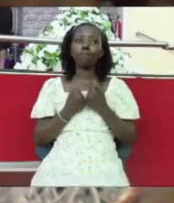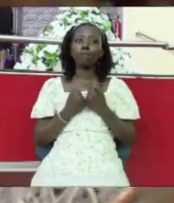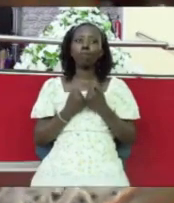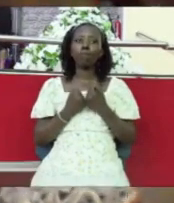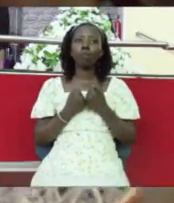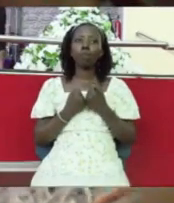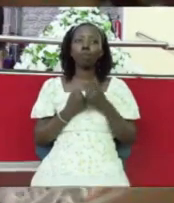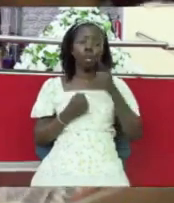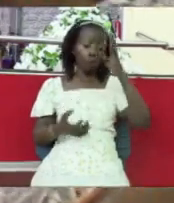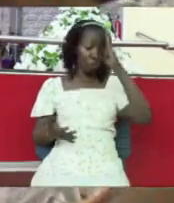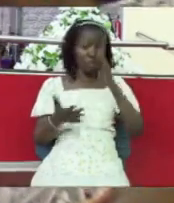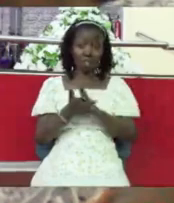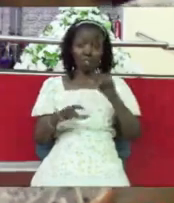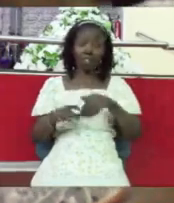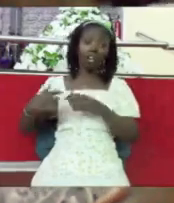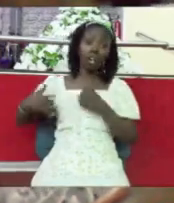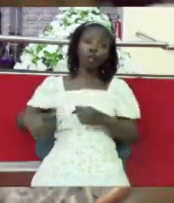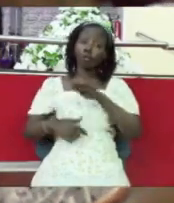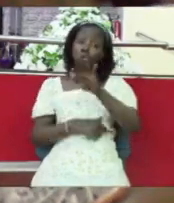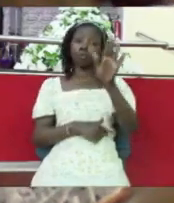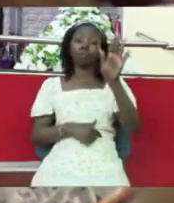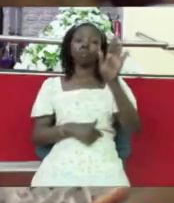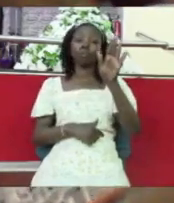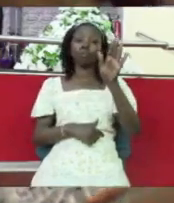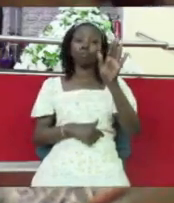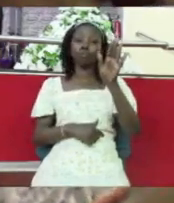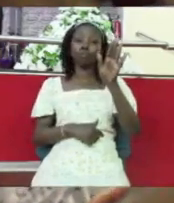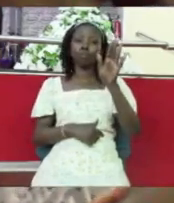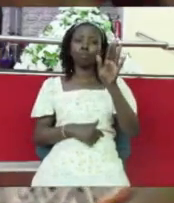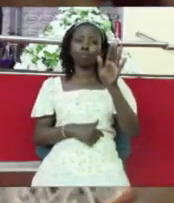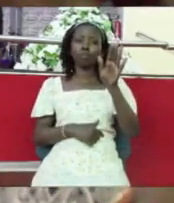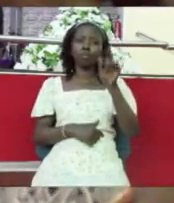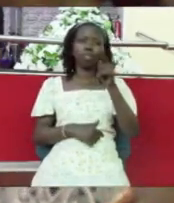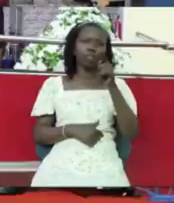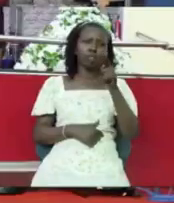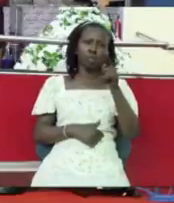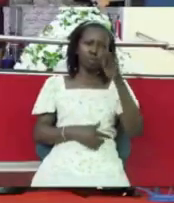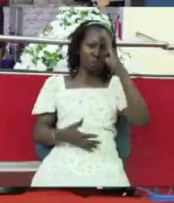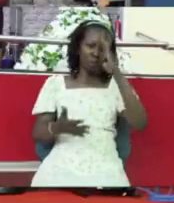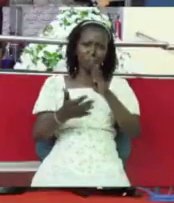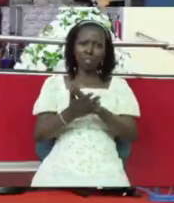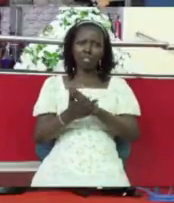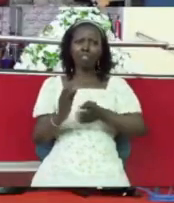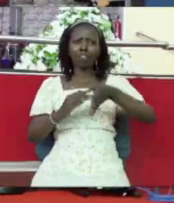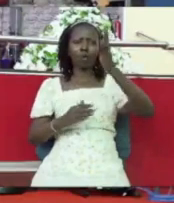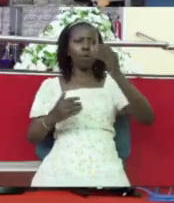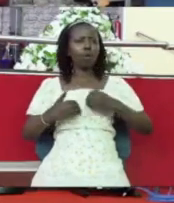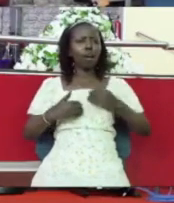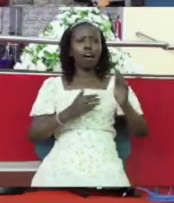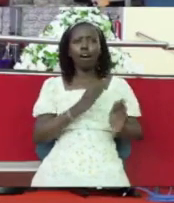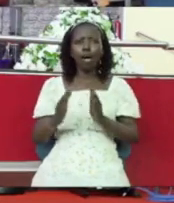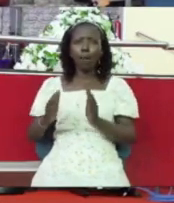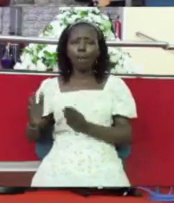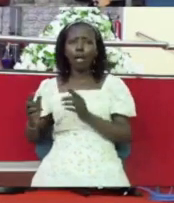Have you believed in your heart? Umeweza kuamini katika moyo wako? Have you believed that God has a plan to redeem you and